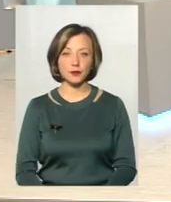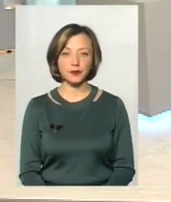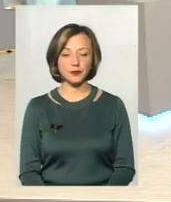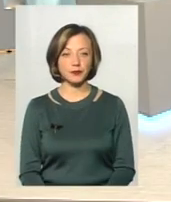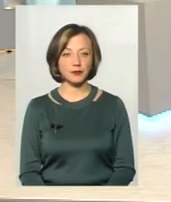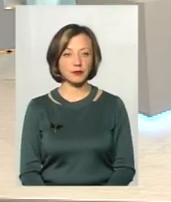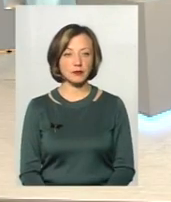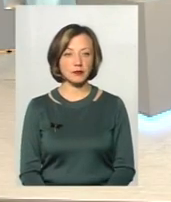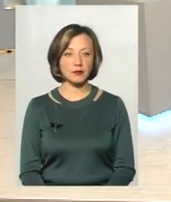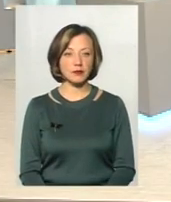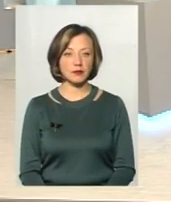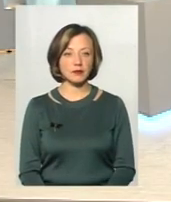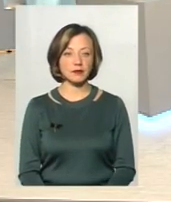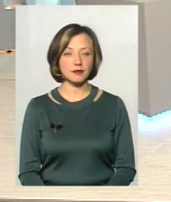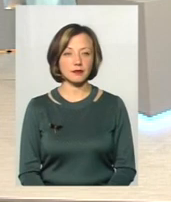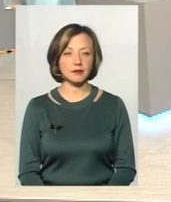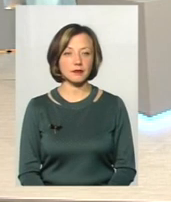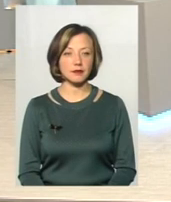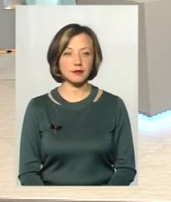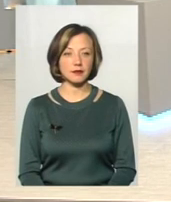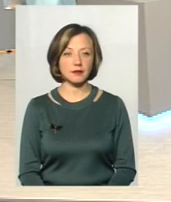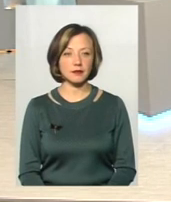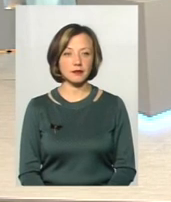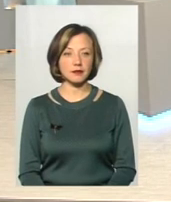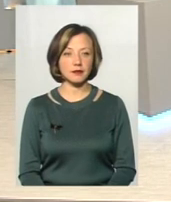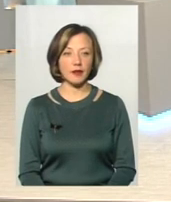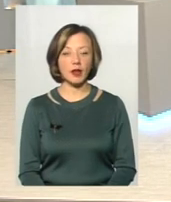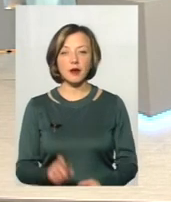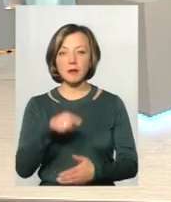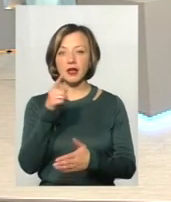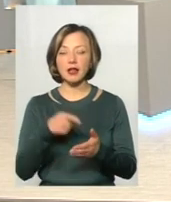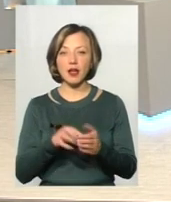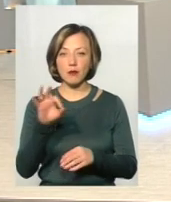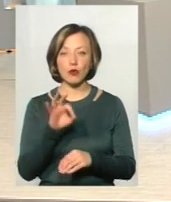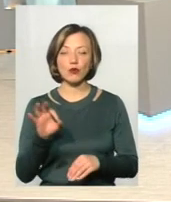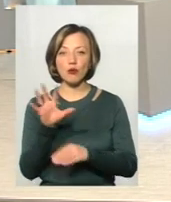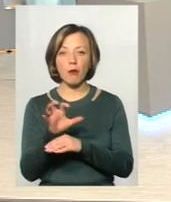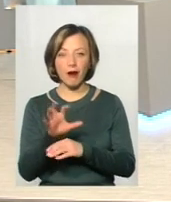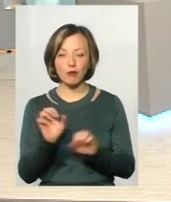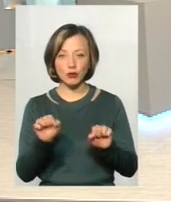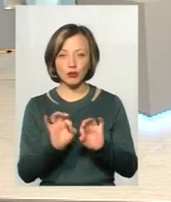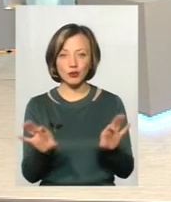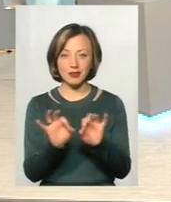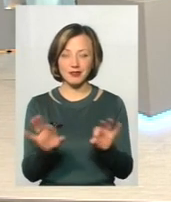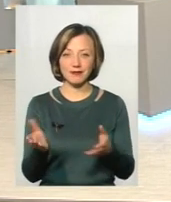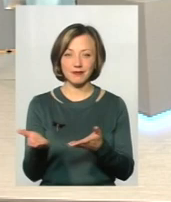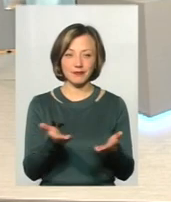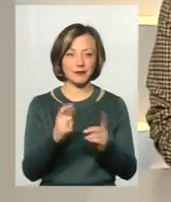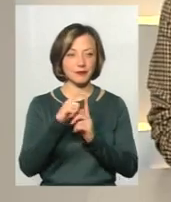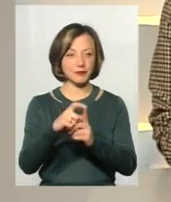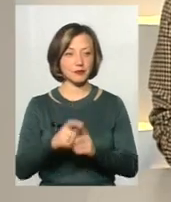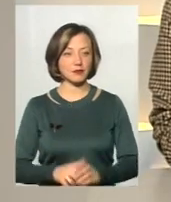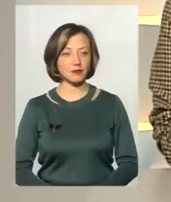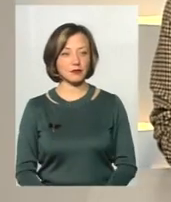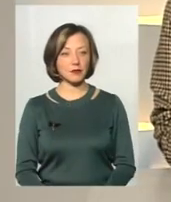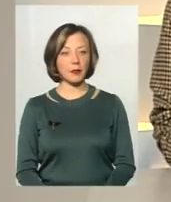питання. Ну, знову нас питання стосується все ж таки собак. Хтось може відповісти нашій